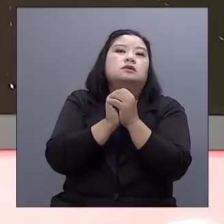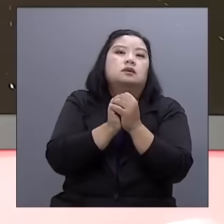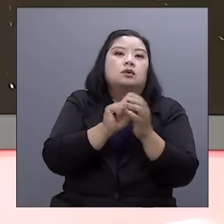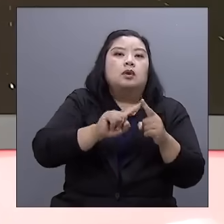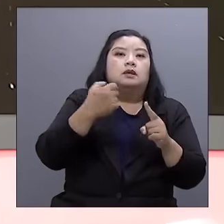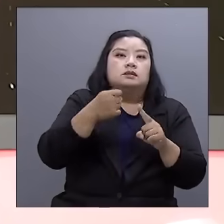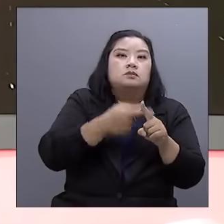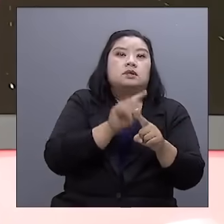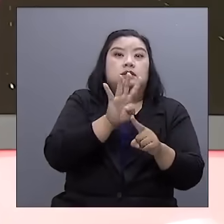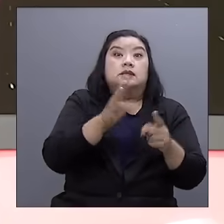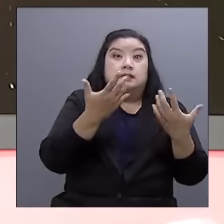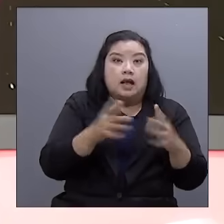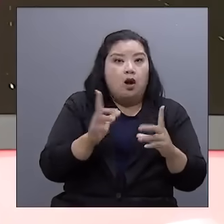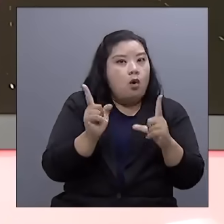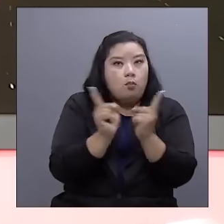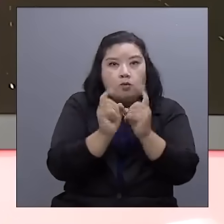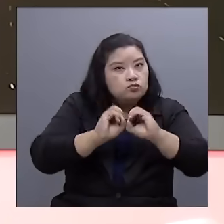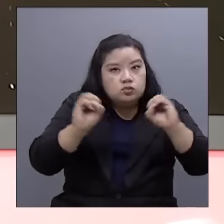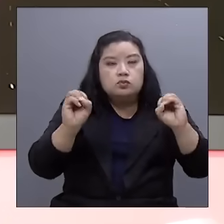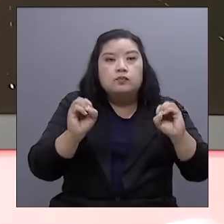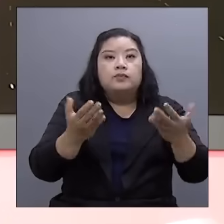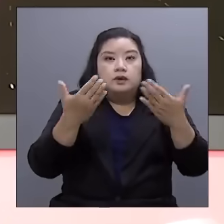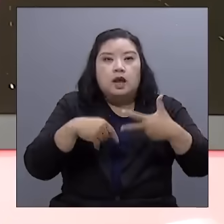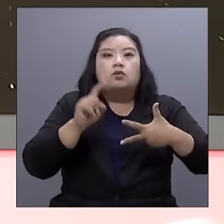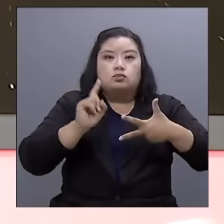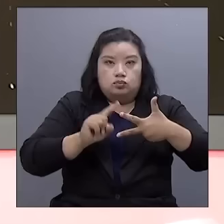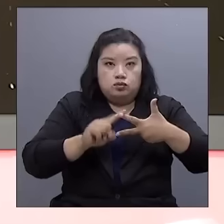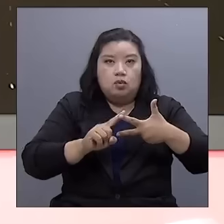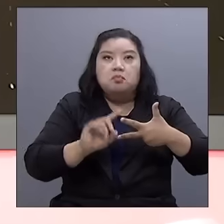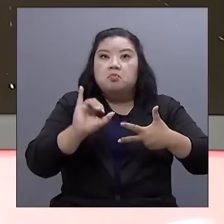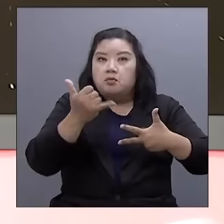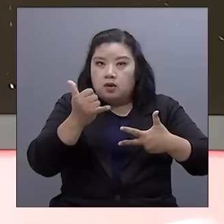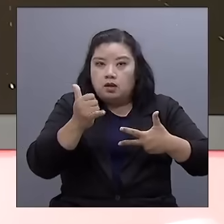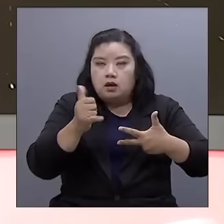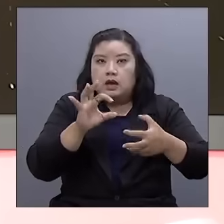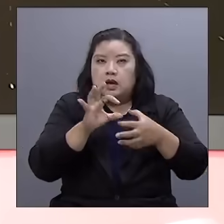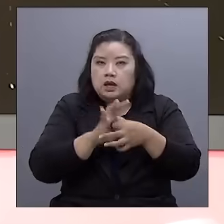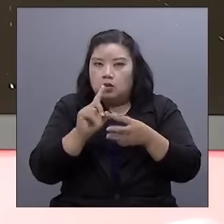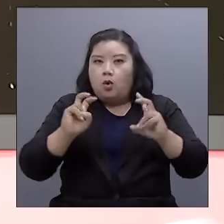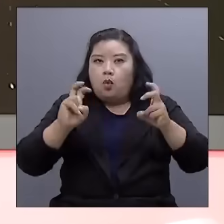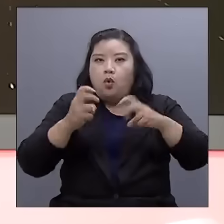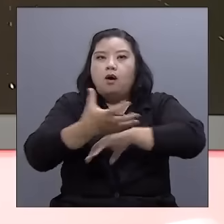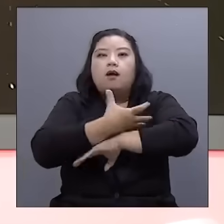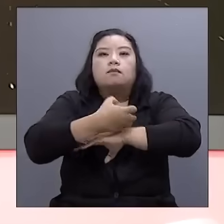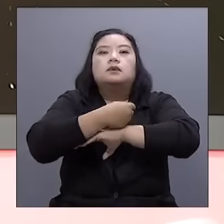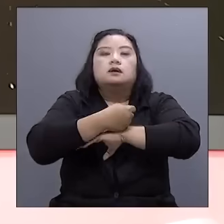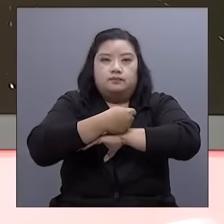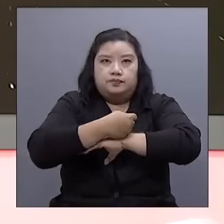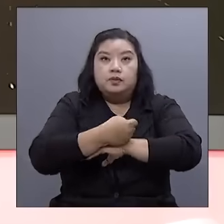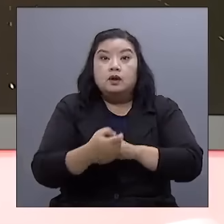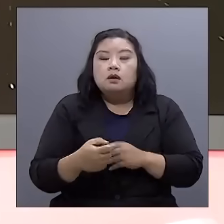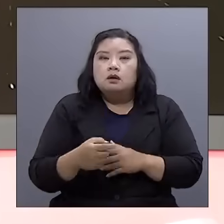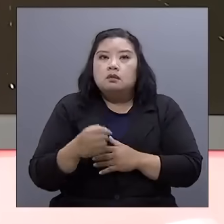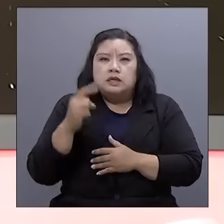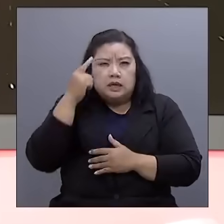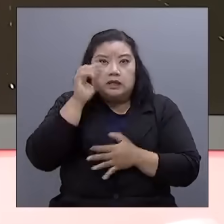ที่จะหายตัวไปเช่นเดียวกันนะคะส่วนอีกความเป็นไปได้ 1ค่ะเกี่ยวข้องกับประเด็นทางการเมืองนะคะเช่นชิงกังอาจจะเข้า